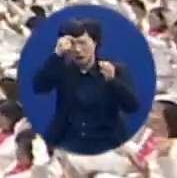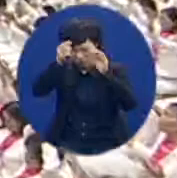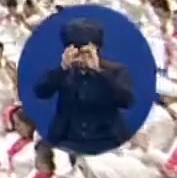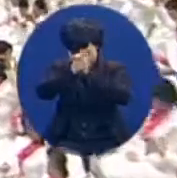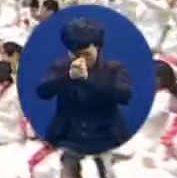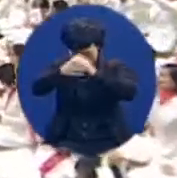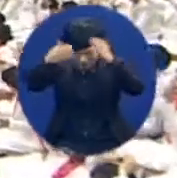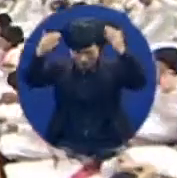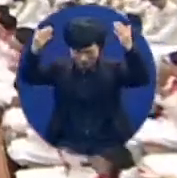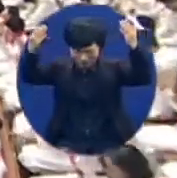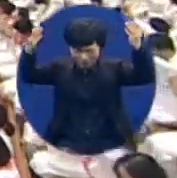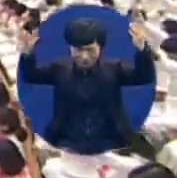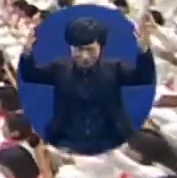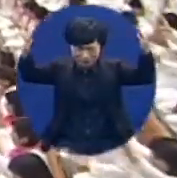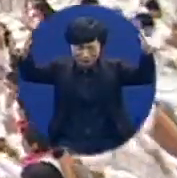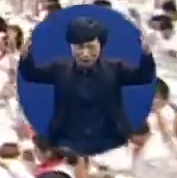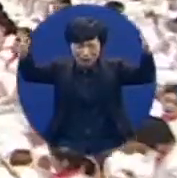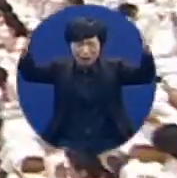주여